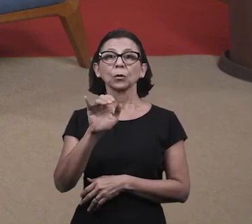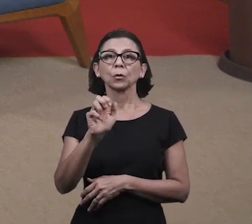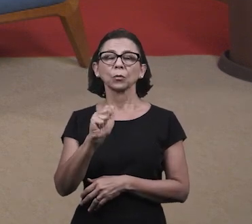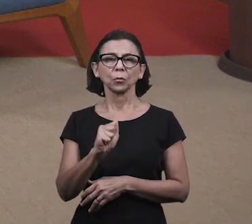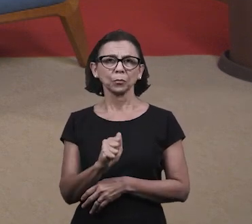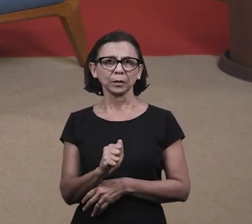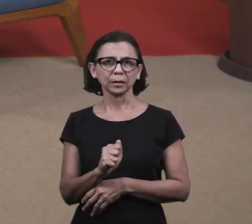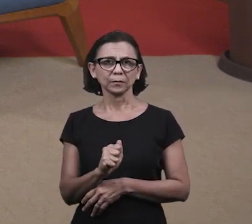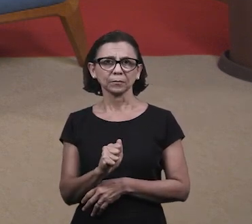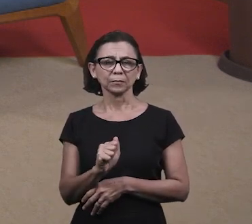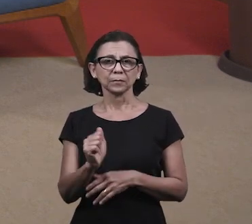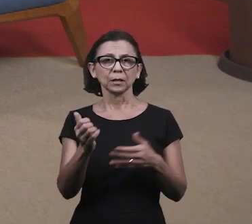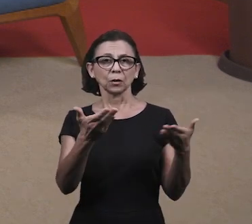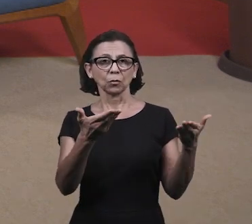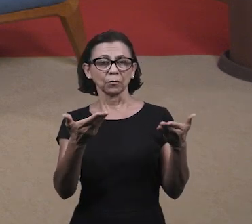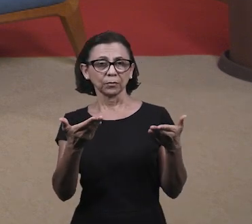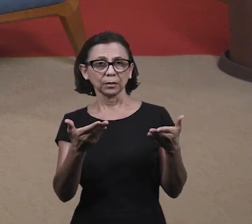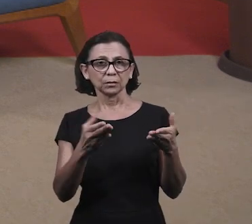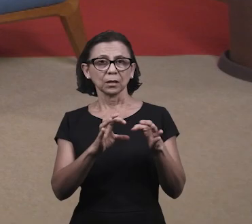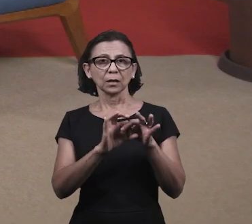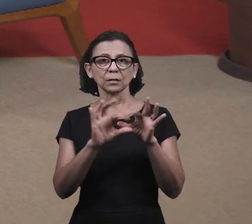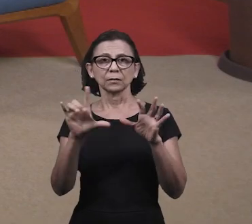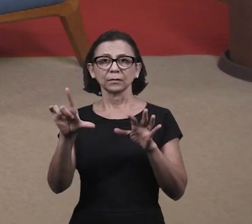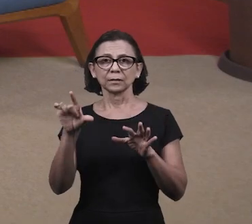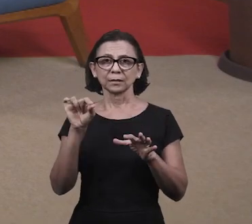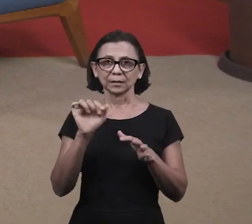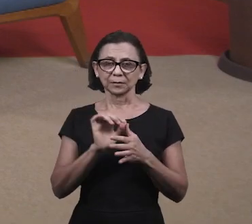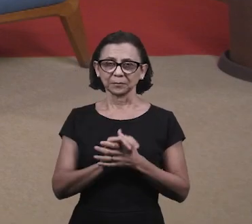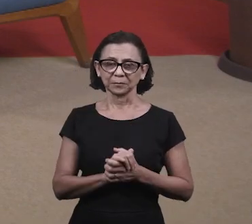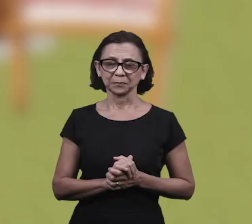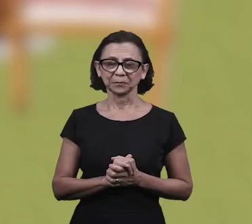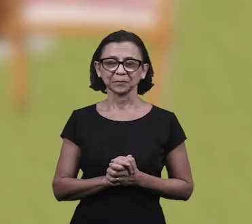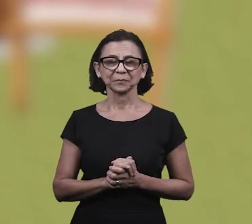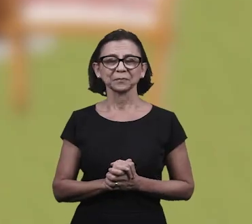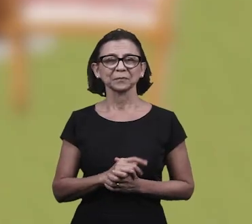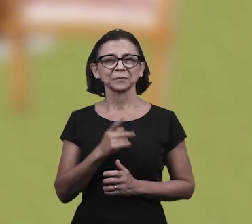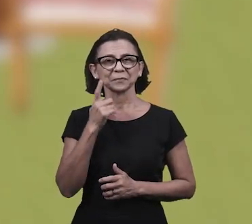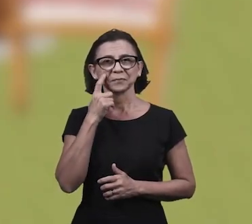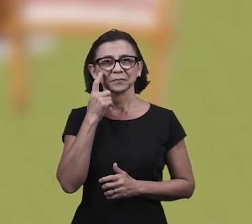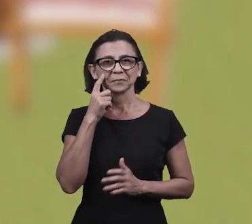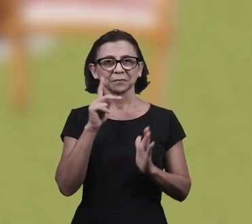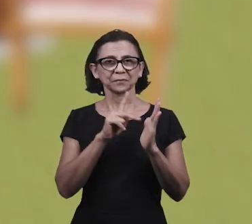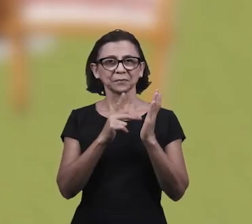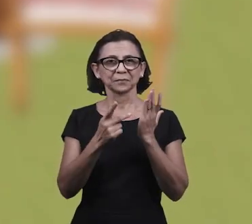Barreto va parler sur l'invitation et le libre arbitre basé sur la parabole de la grande scène.